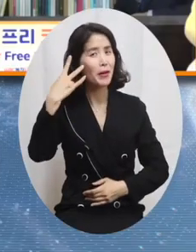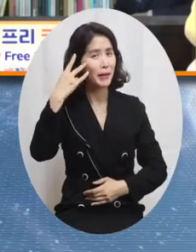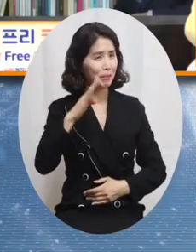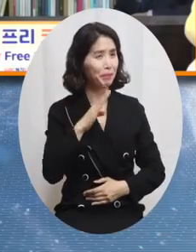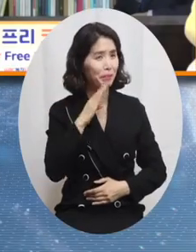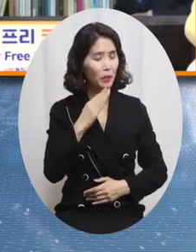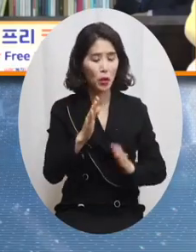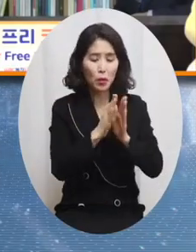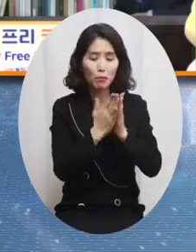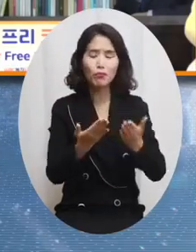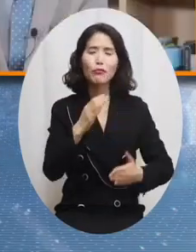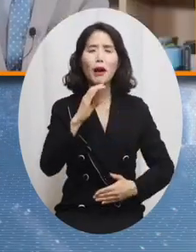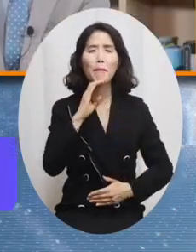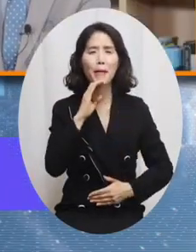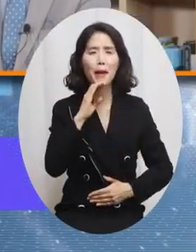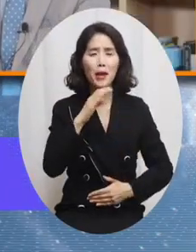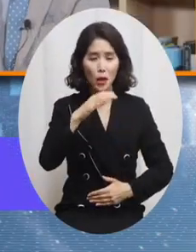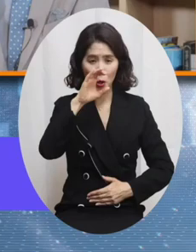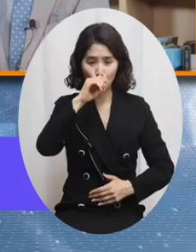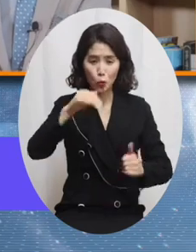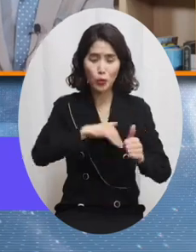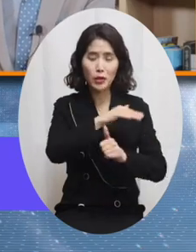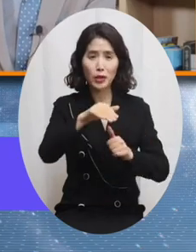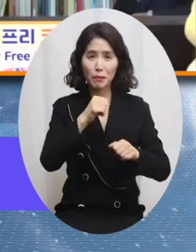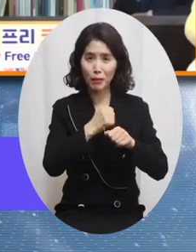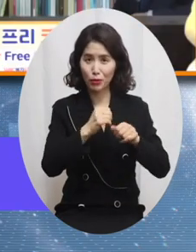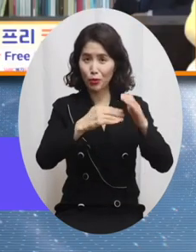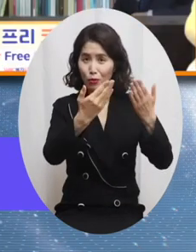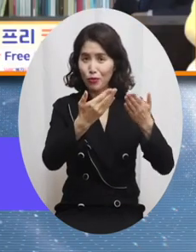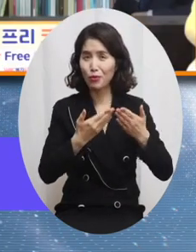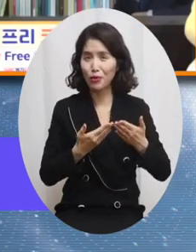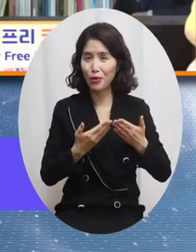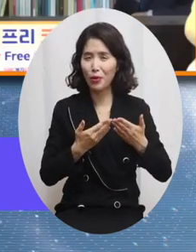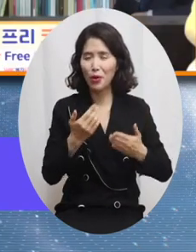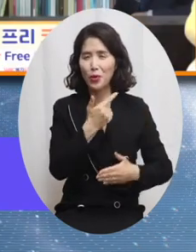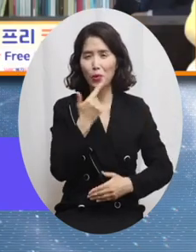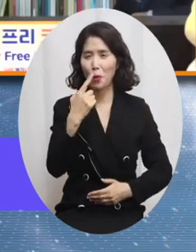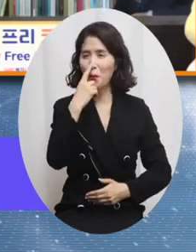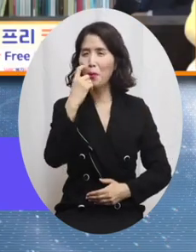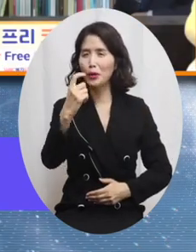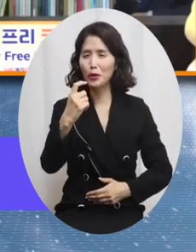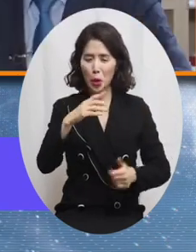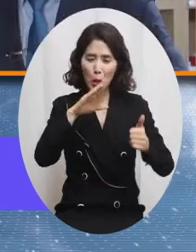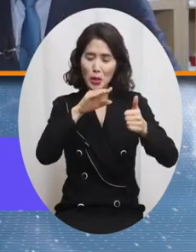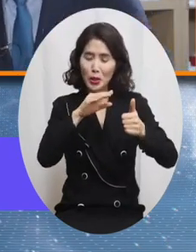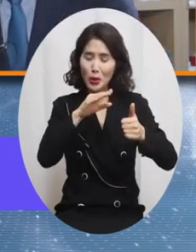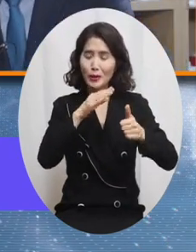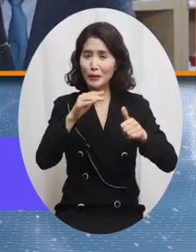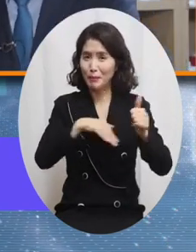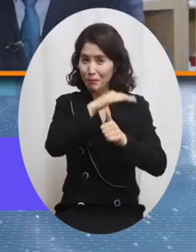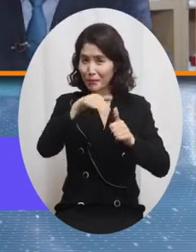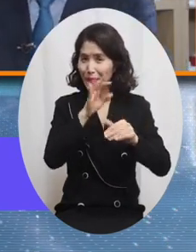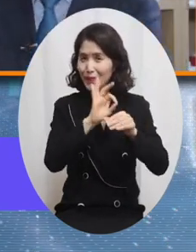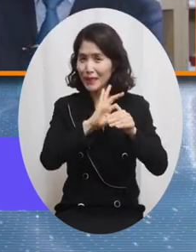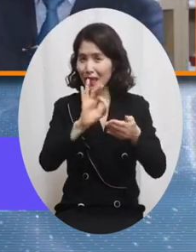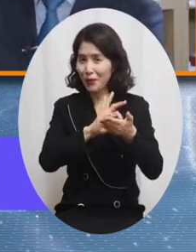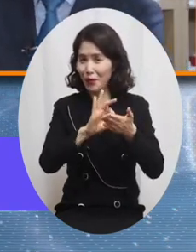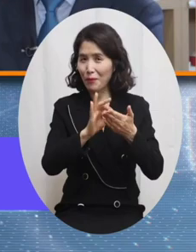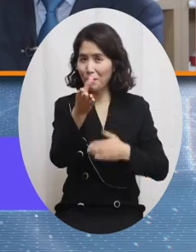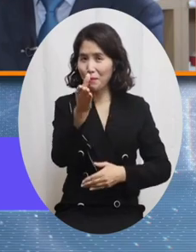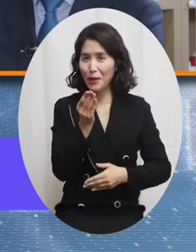이렇게 북카페가 있어가지고 좋은 자리를 마련해 주셔서 아주 멋진 스튜디오로 저희가